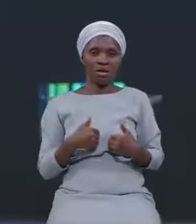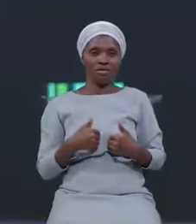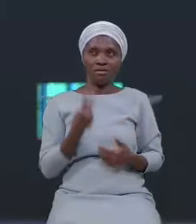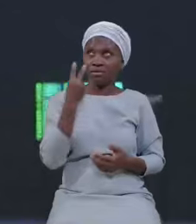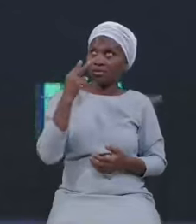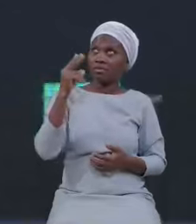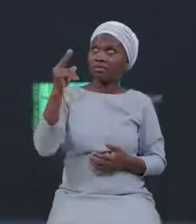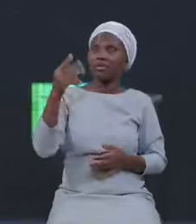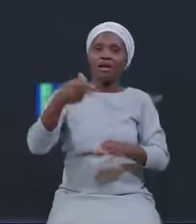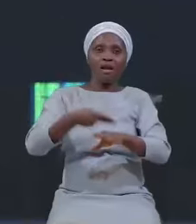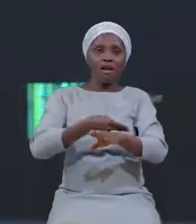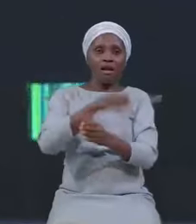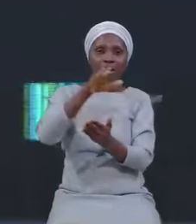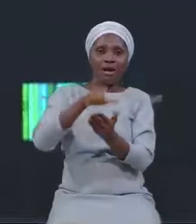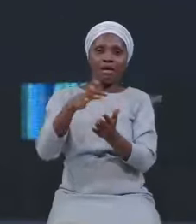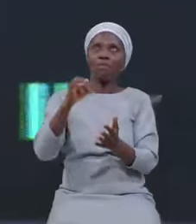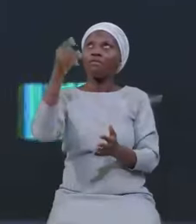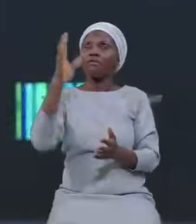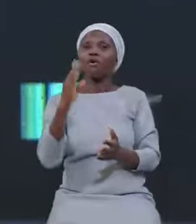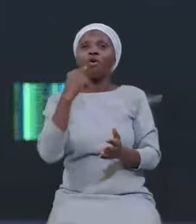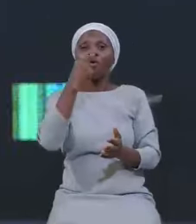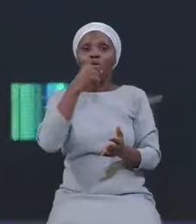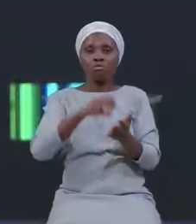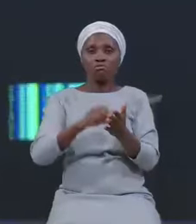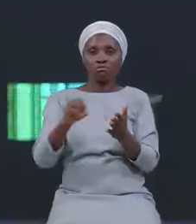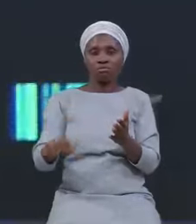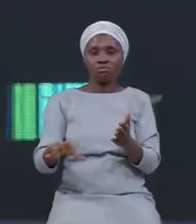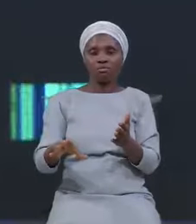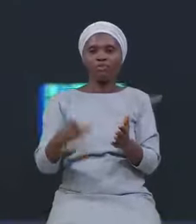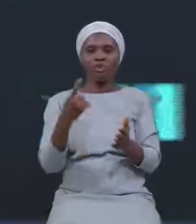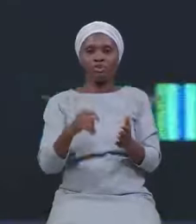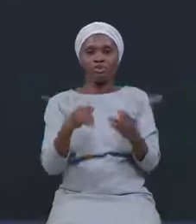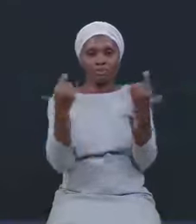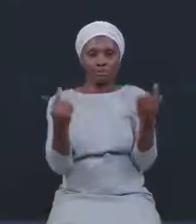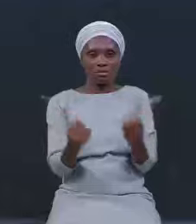qui ôte le péché du monde.